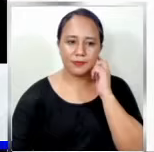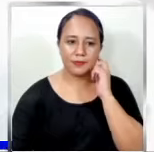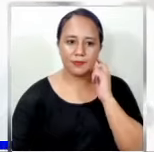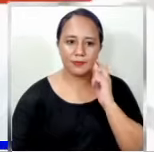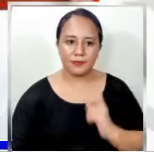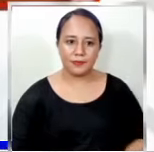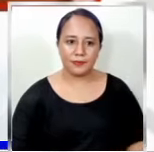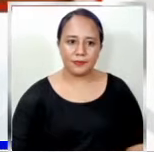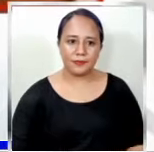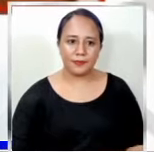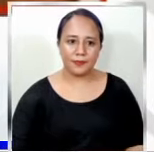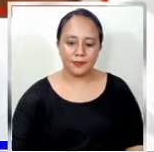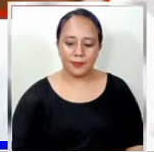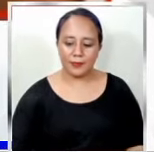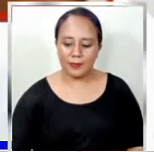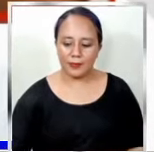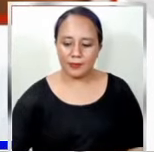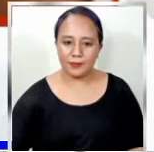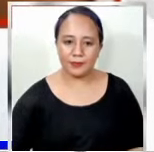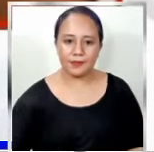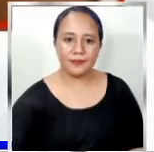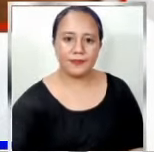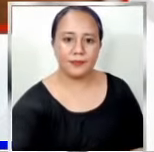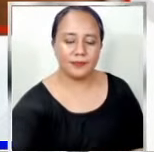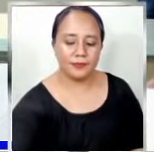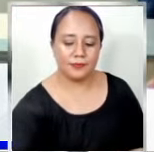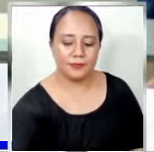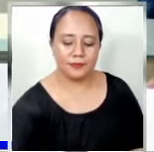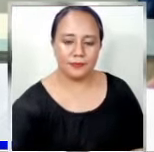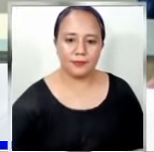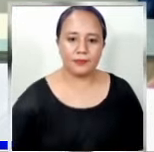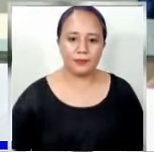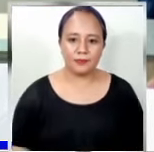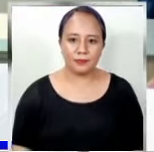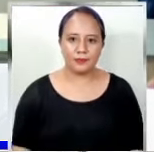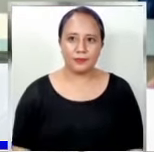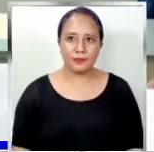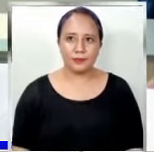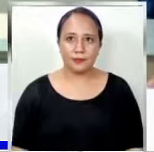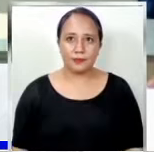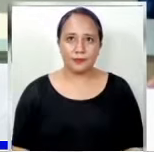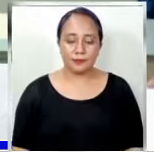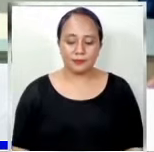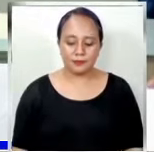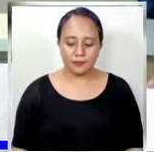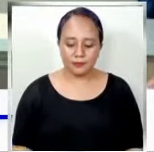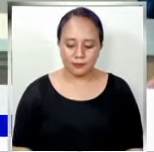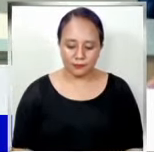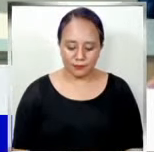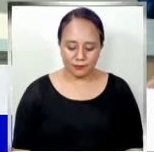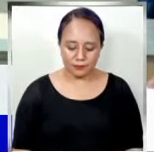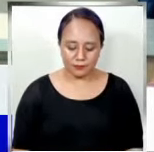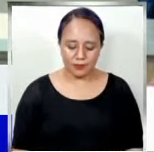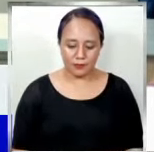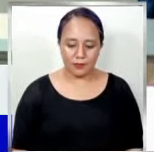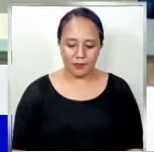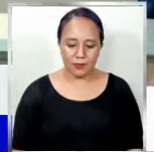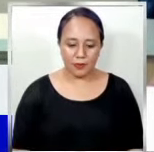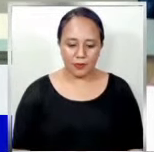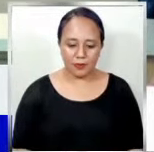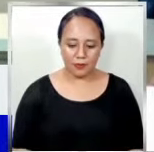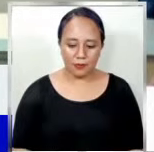ni Julian na nasugat siya sa mga pako. Ang ginawa niya, bumalik na naman siya sa room. May nakita siyang maliit